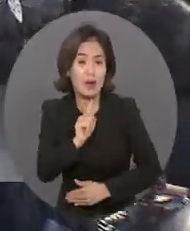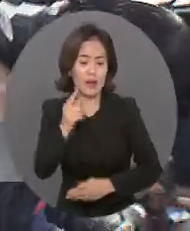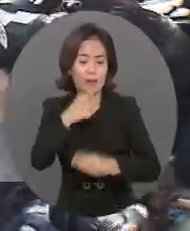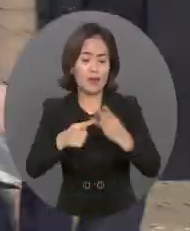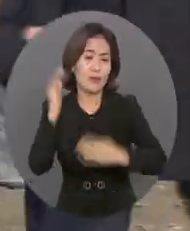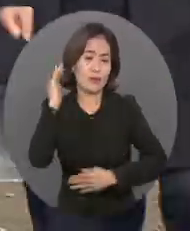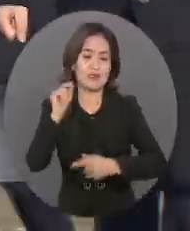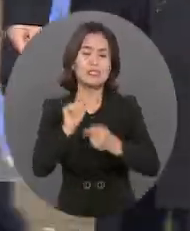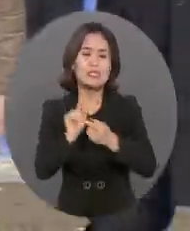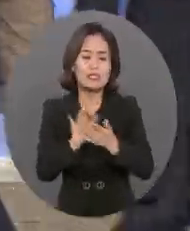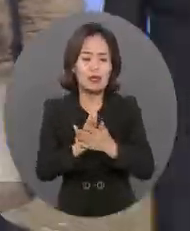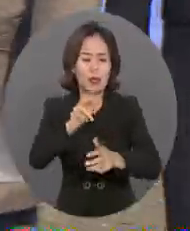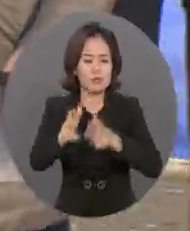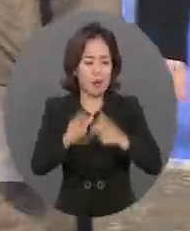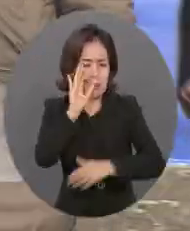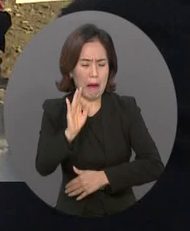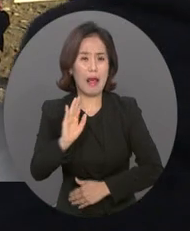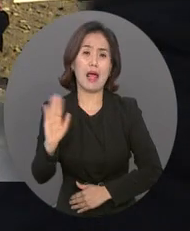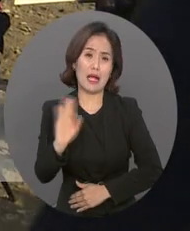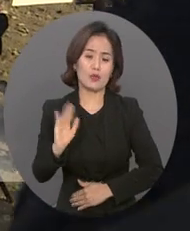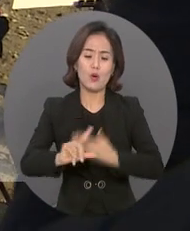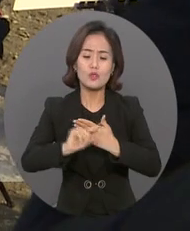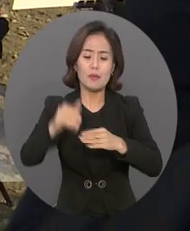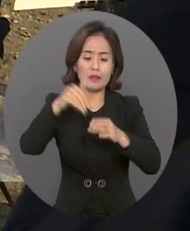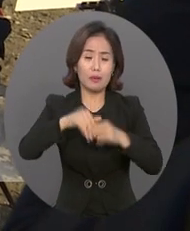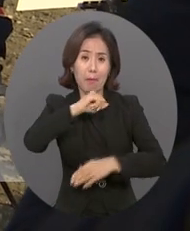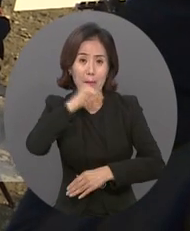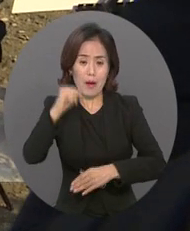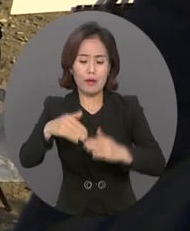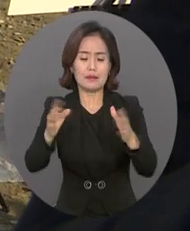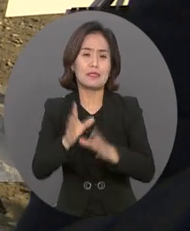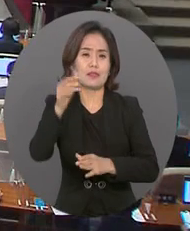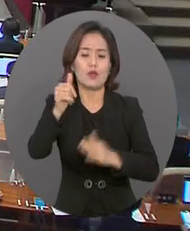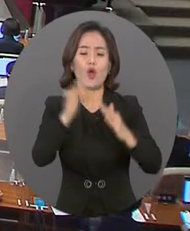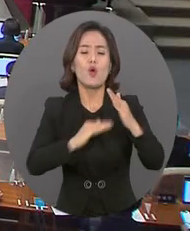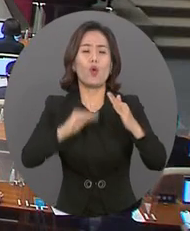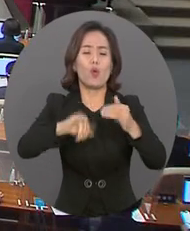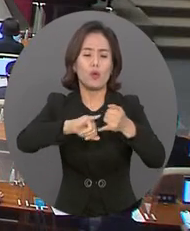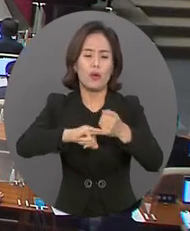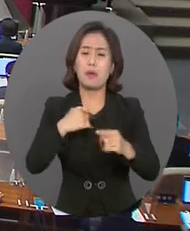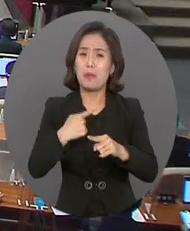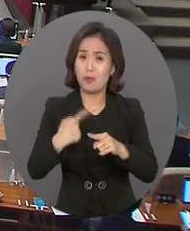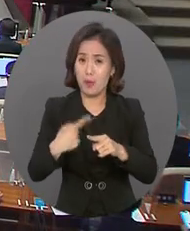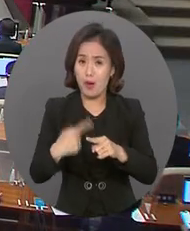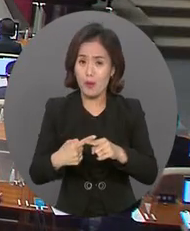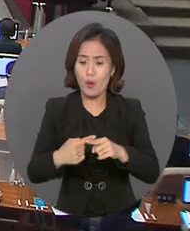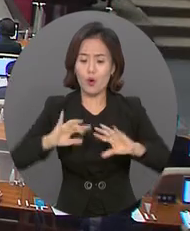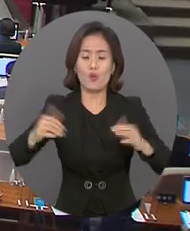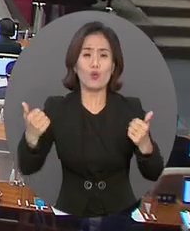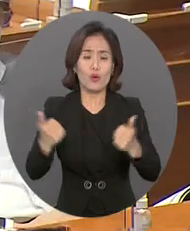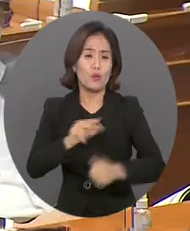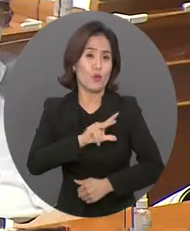대통령이 직접 사업을 챙겨서라기보다는 지방선거에서 당선된 단체장의 공약 이행 차원이라거나 지역